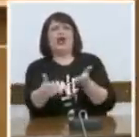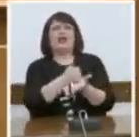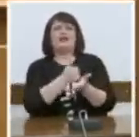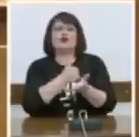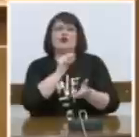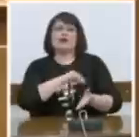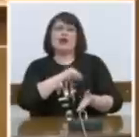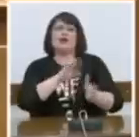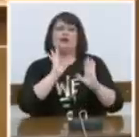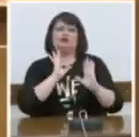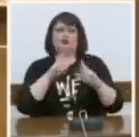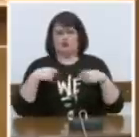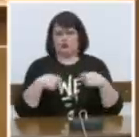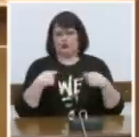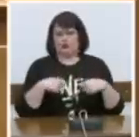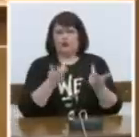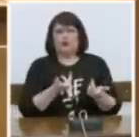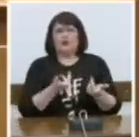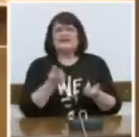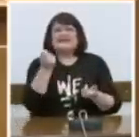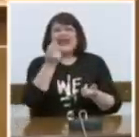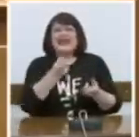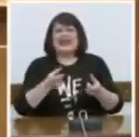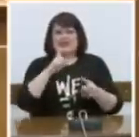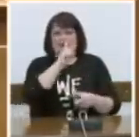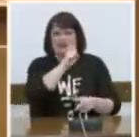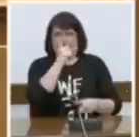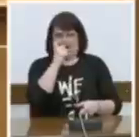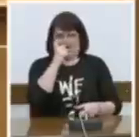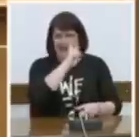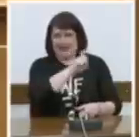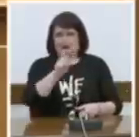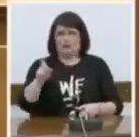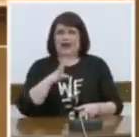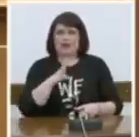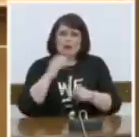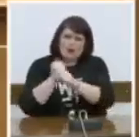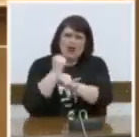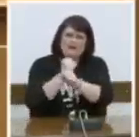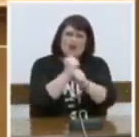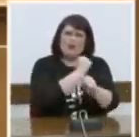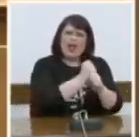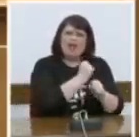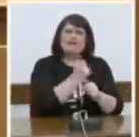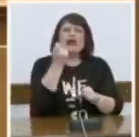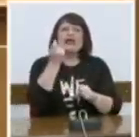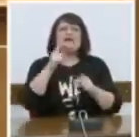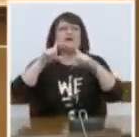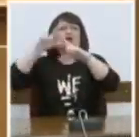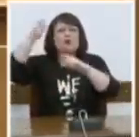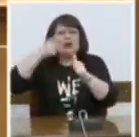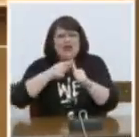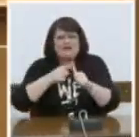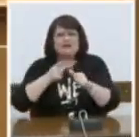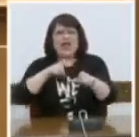της εργασίας όλων των Ελλήνων πηγαίνει σε λίγους. 10 εκατομμύρια Έλληνες και Ελληνίδες δουλεύανε για λίγες εταιρείες ρεύματος, 2